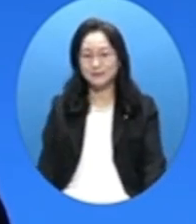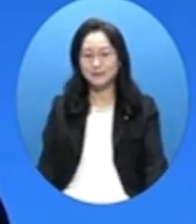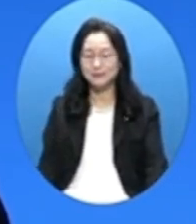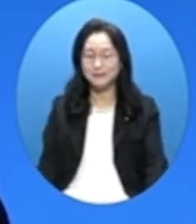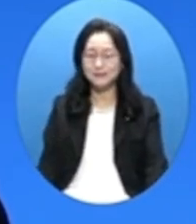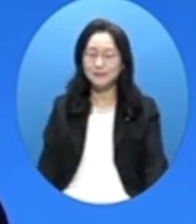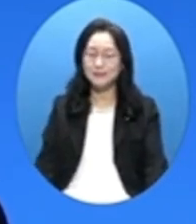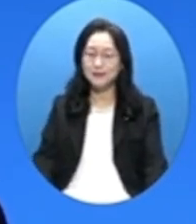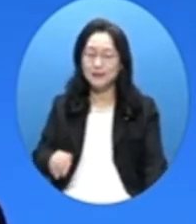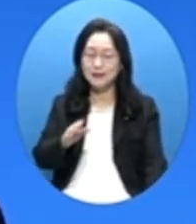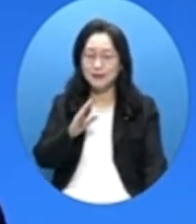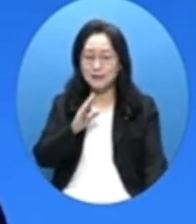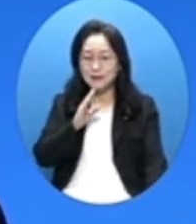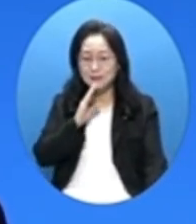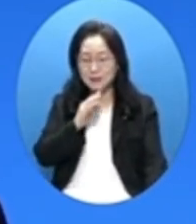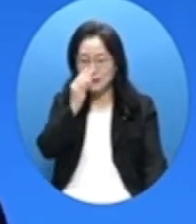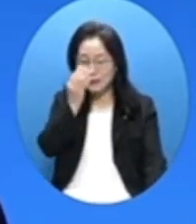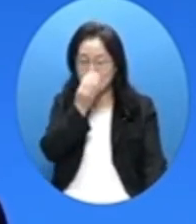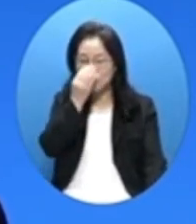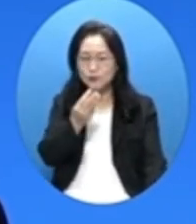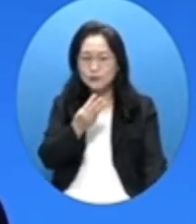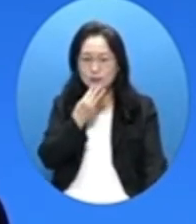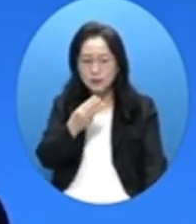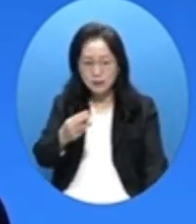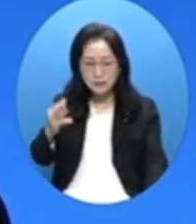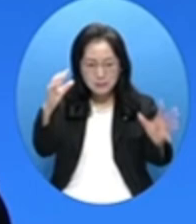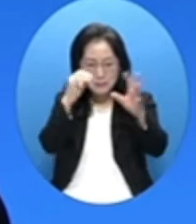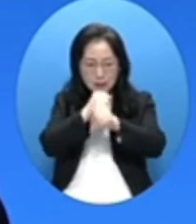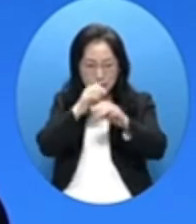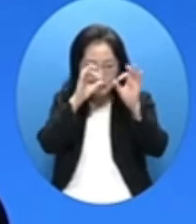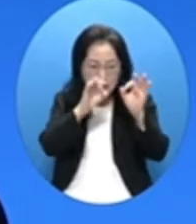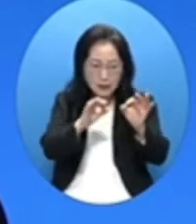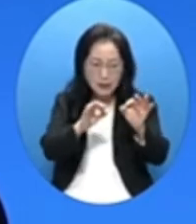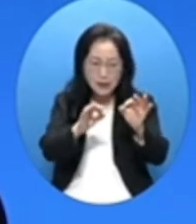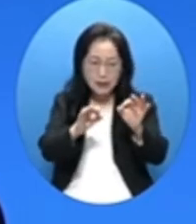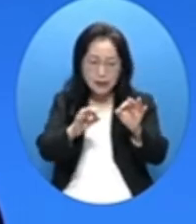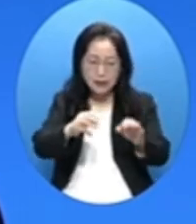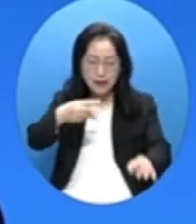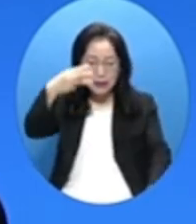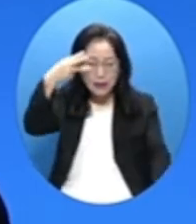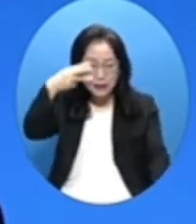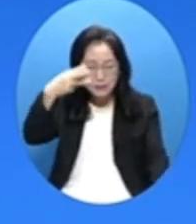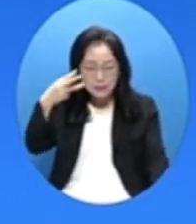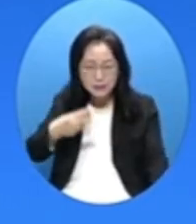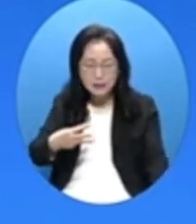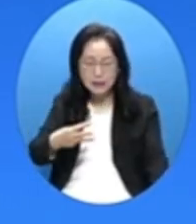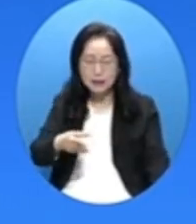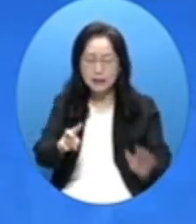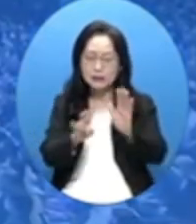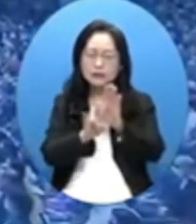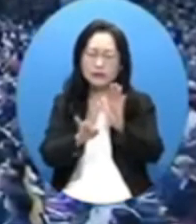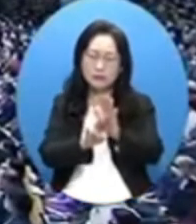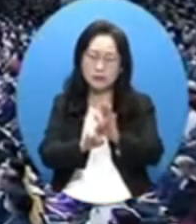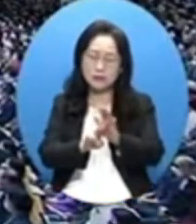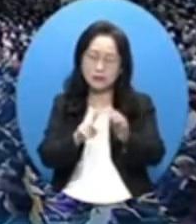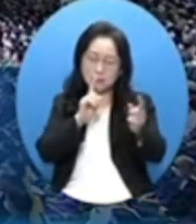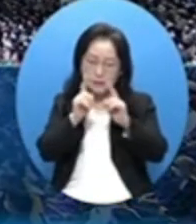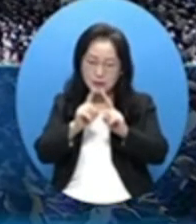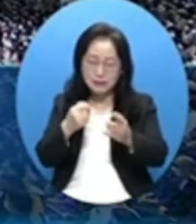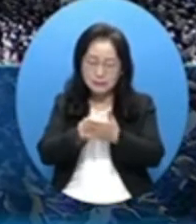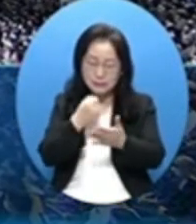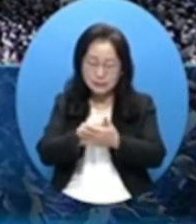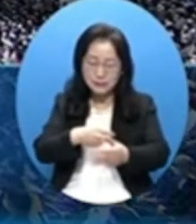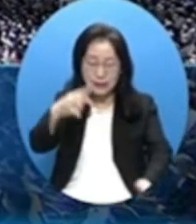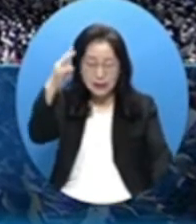예수님의 멸망을 바라보고 이러면서 눈물 흘려 가운데 이와 같은 고백을 했습니다 예레미야 애가